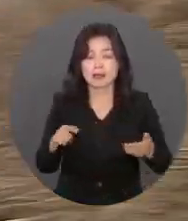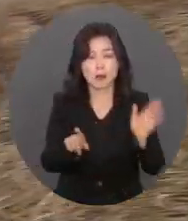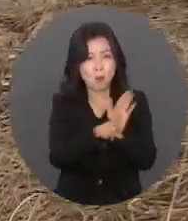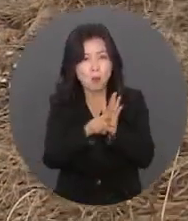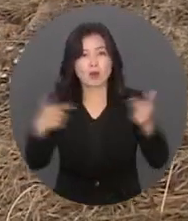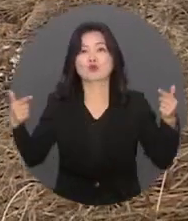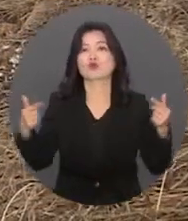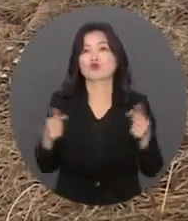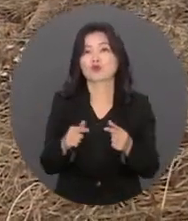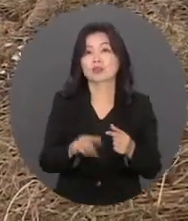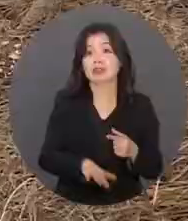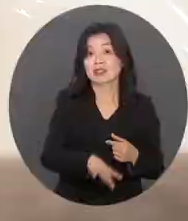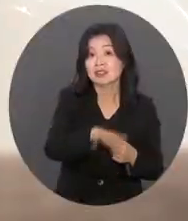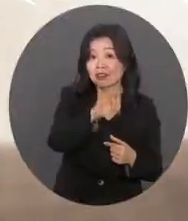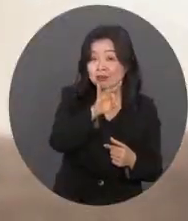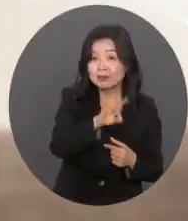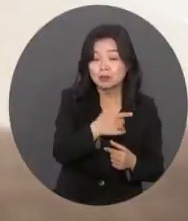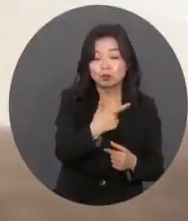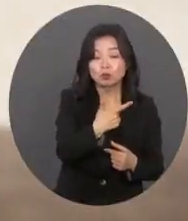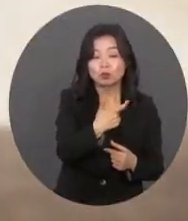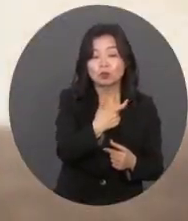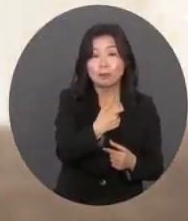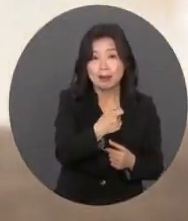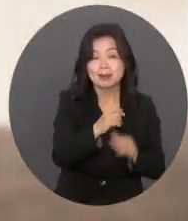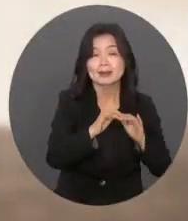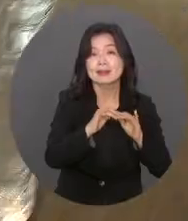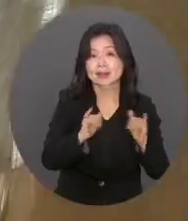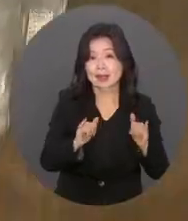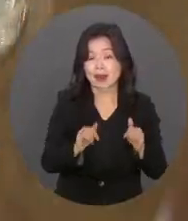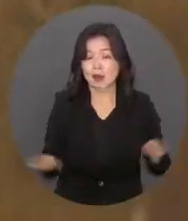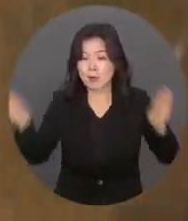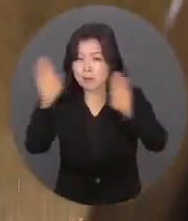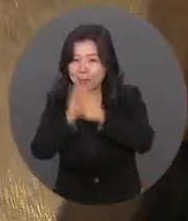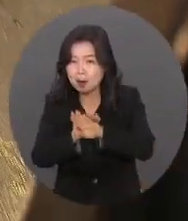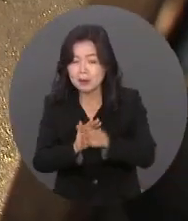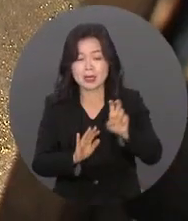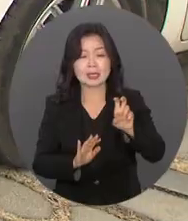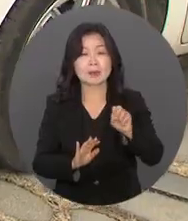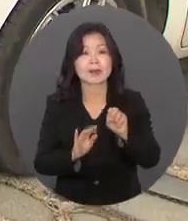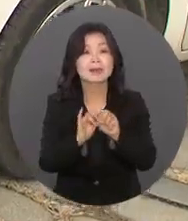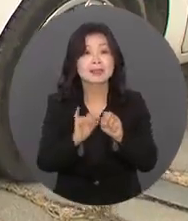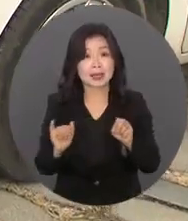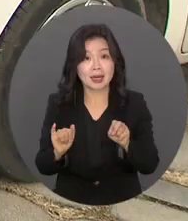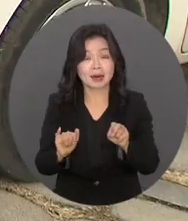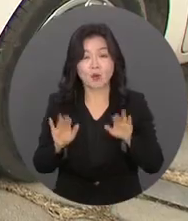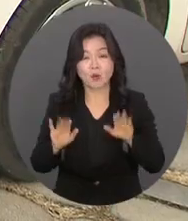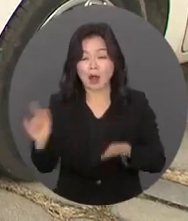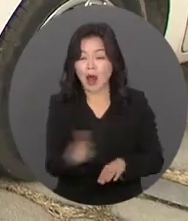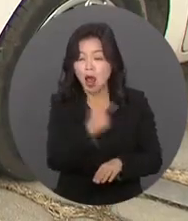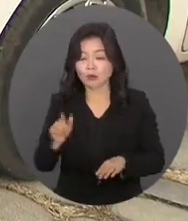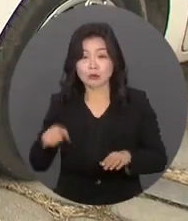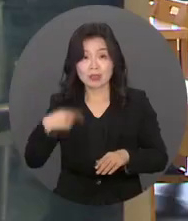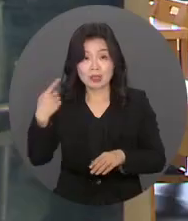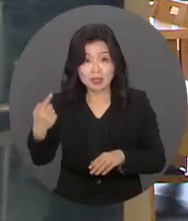줄어들었습니다. 광주시 자체 자료에서는 60만 명이라고 했다가 밤늦게 낸 보도자료에서는 20만 명, 그리고 하루가 지난